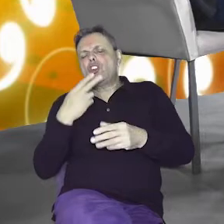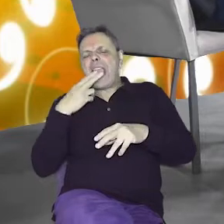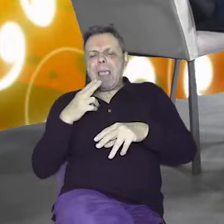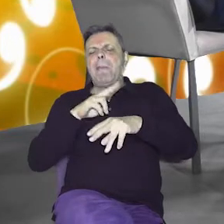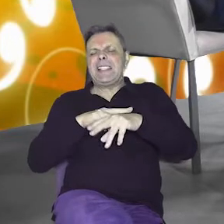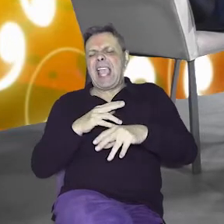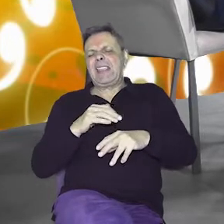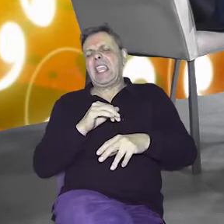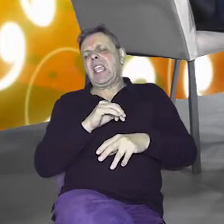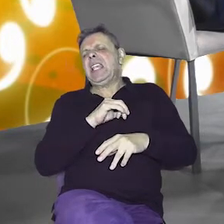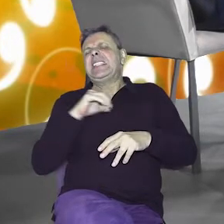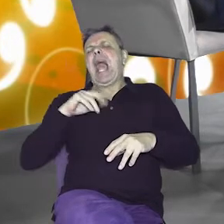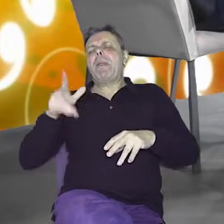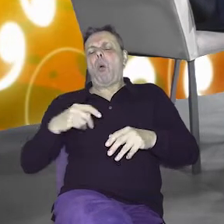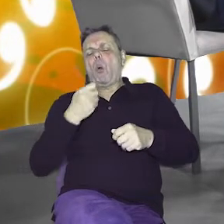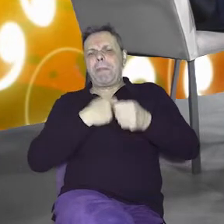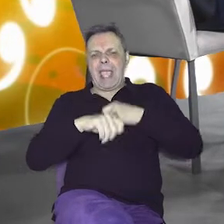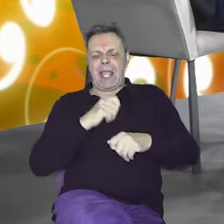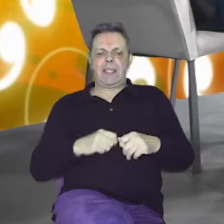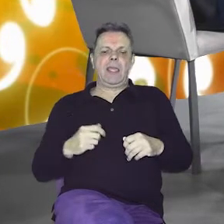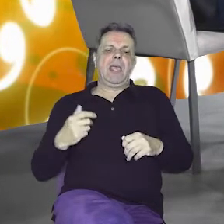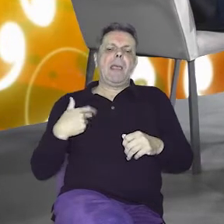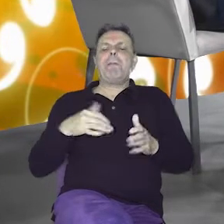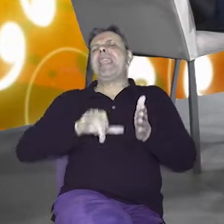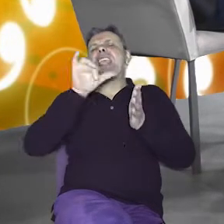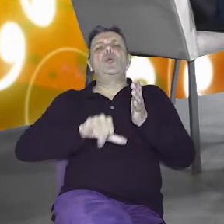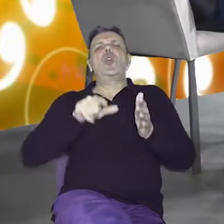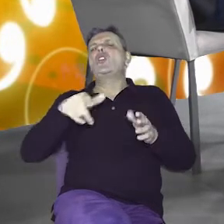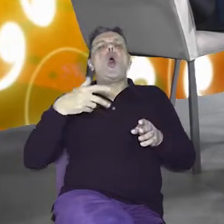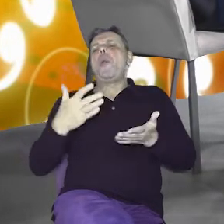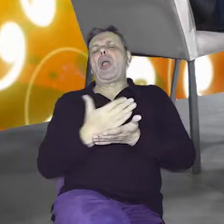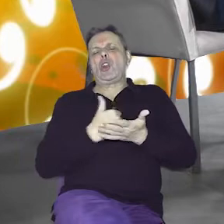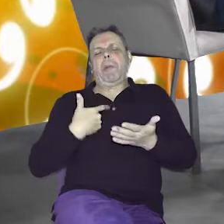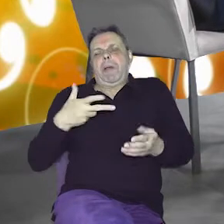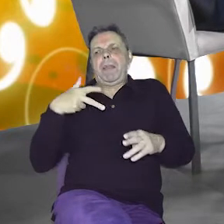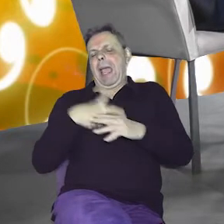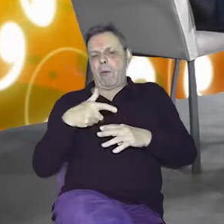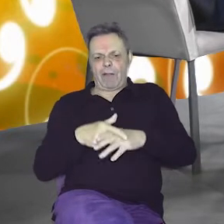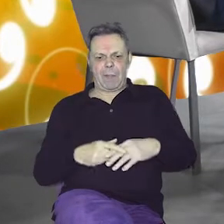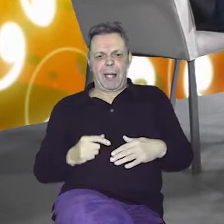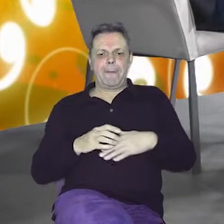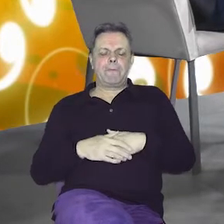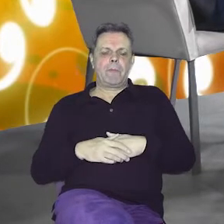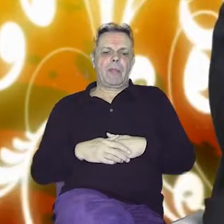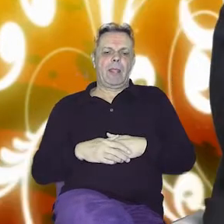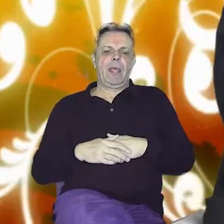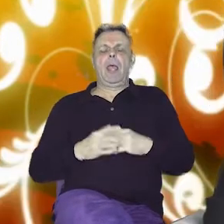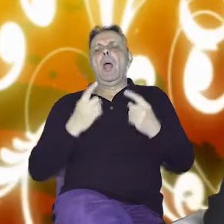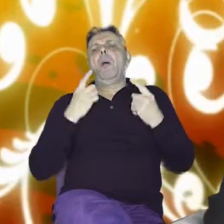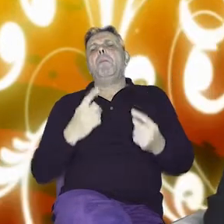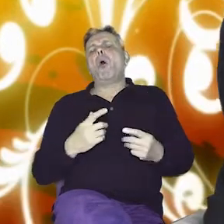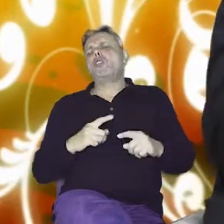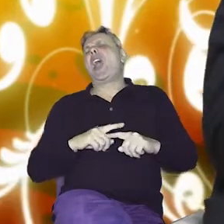krpice, od ovoga kočarobne krpice koje se namoče, pa onda to pacijenti i ne boli čak to mogu. Mi kiruzije pa to ne